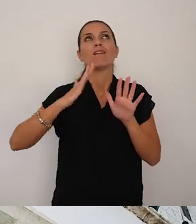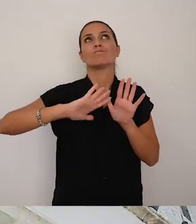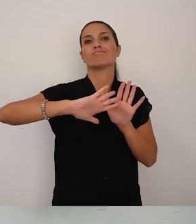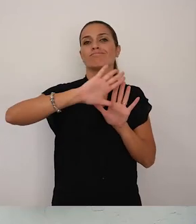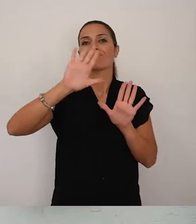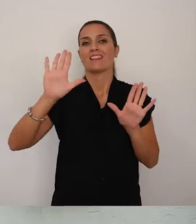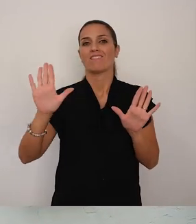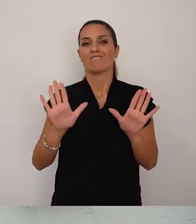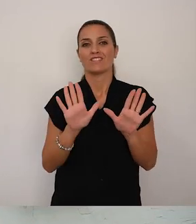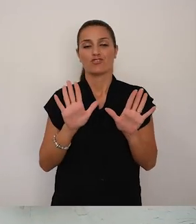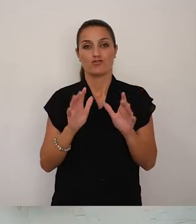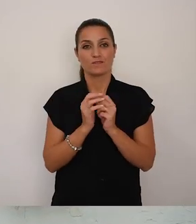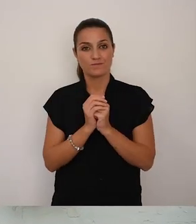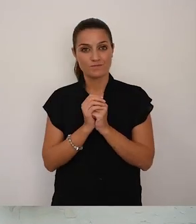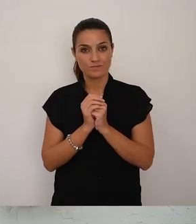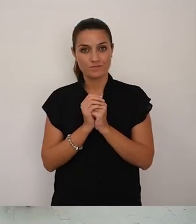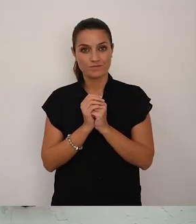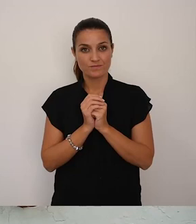cittadini.